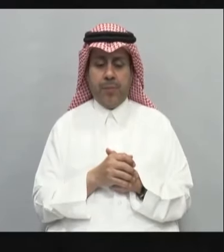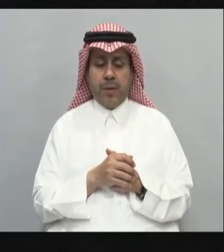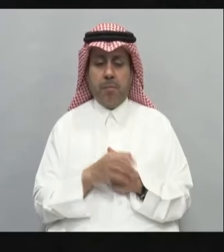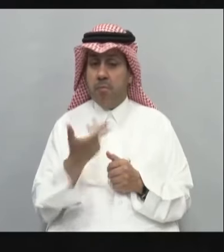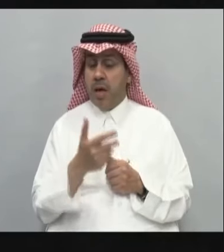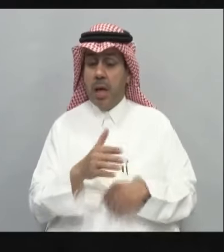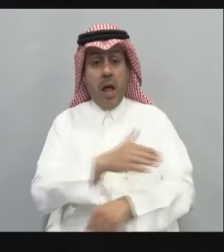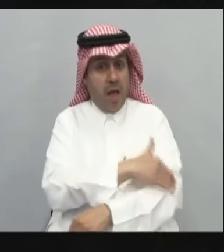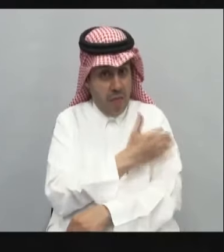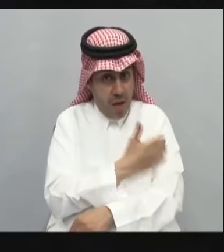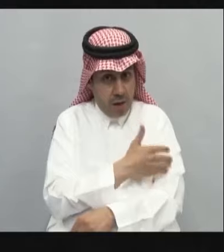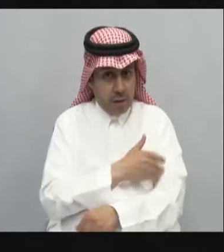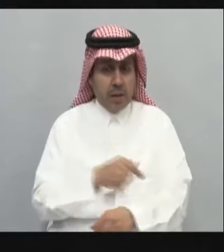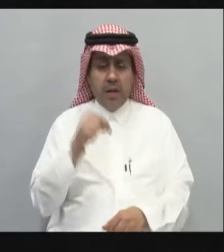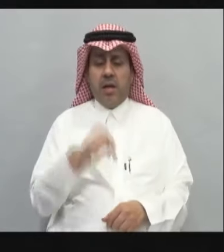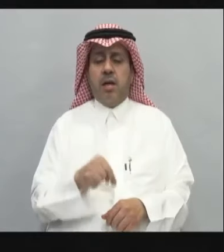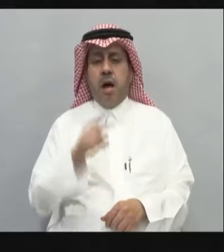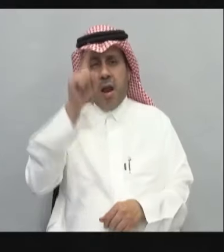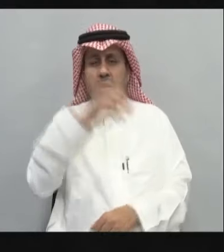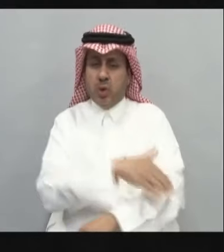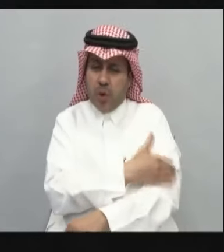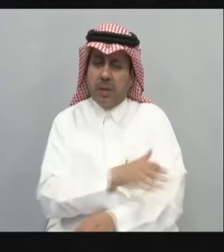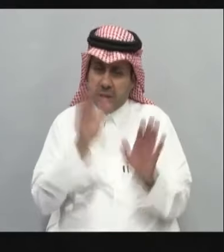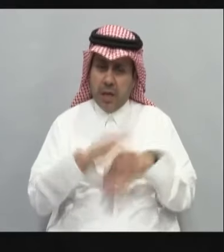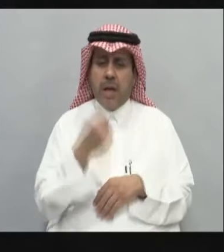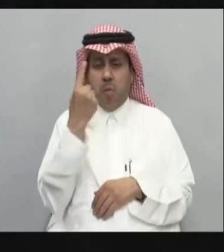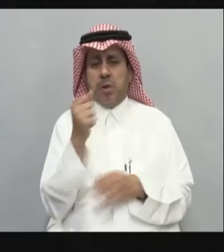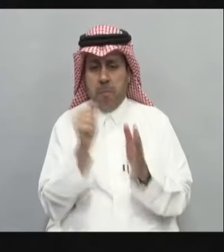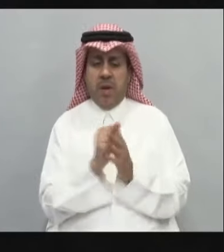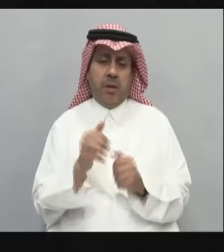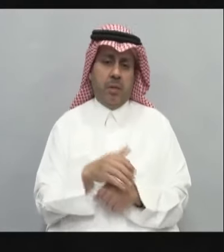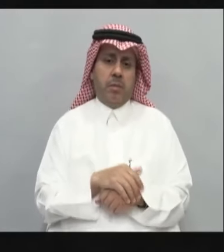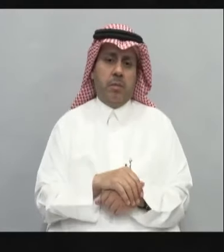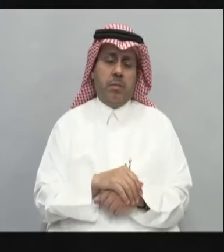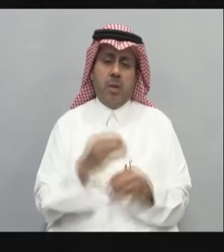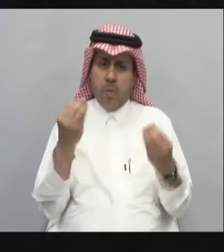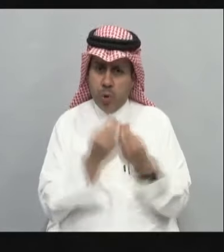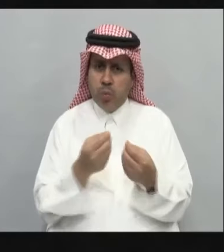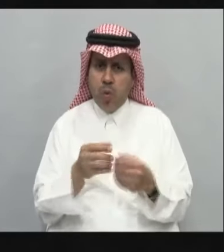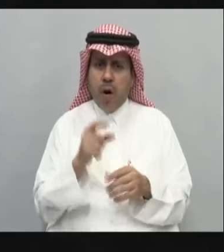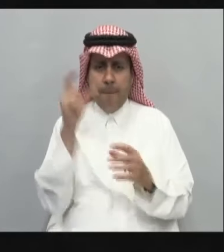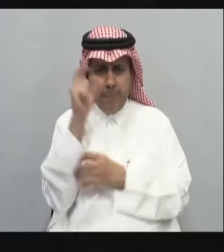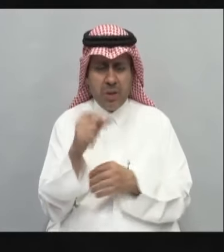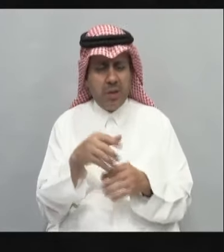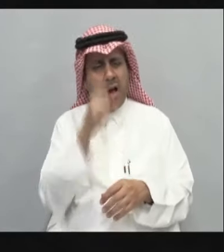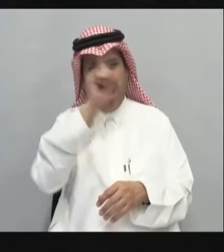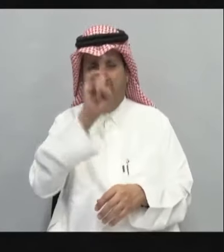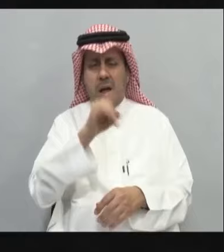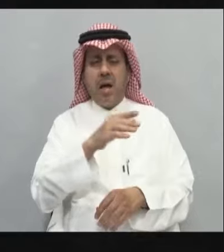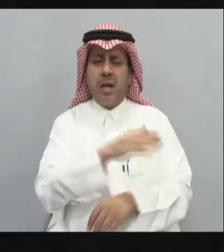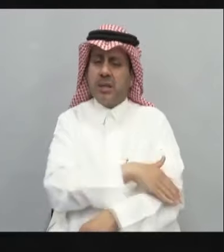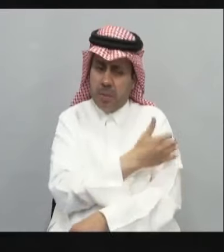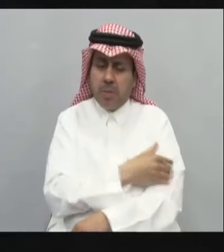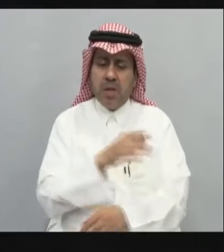الاعذار ذكرنا عذر يمكن بهما الانسان تخلف صلاه الجماعه فما هما العذر نعم ابناء الطلاب بنات